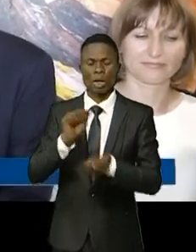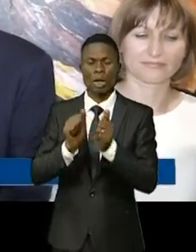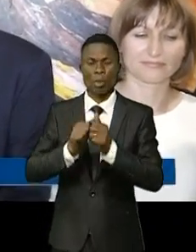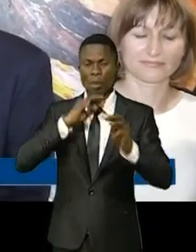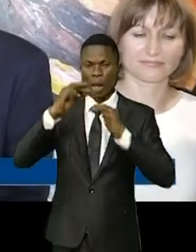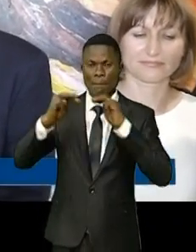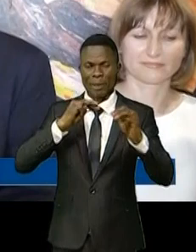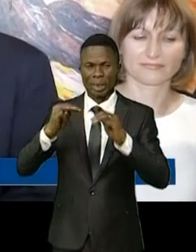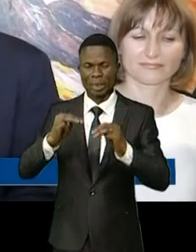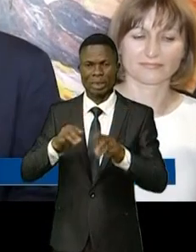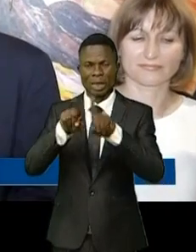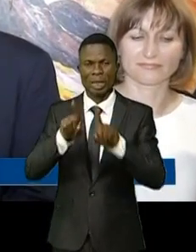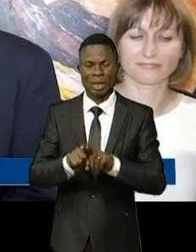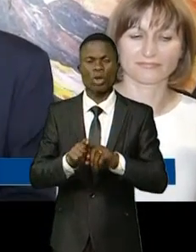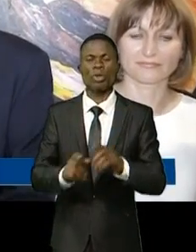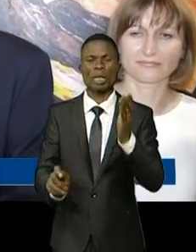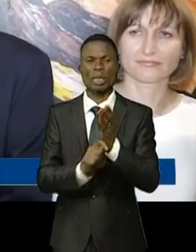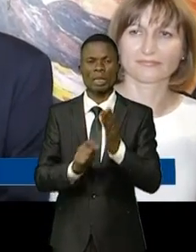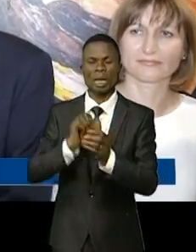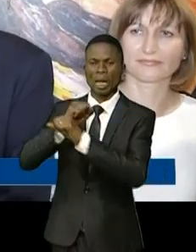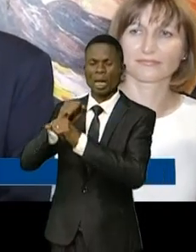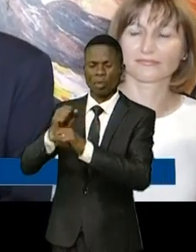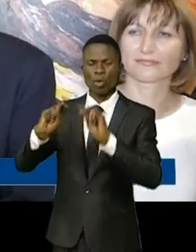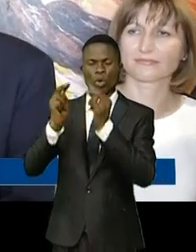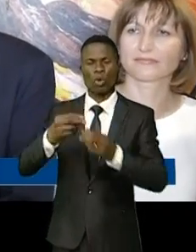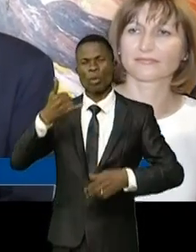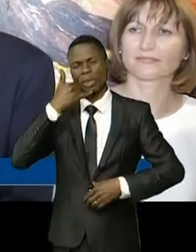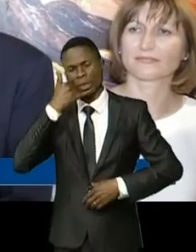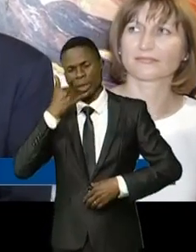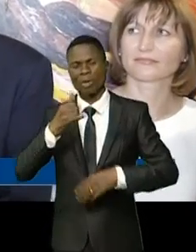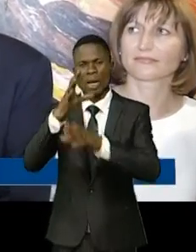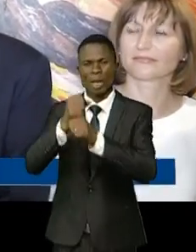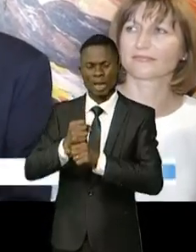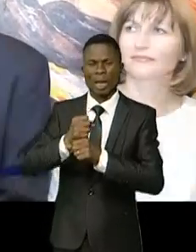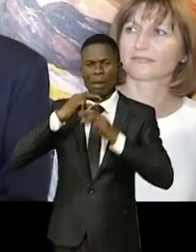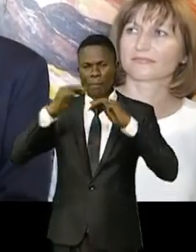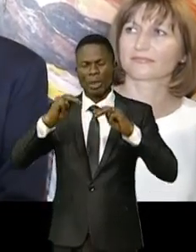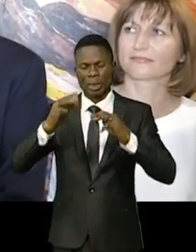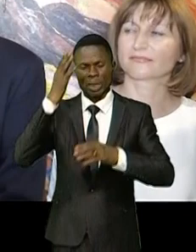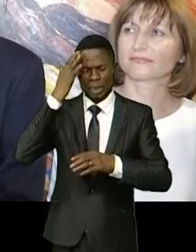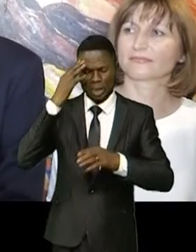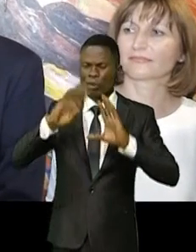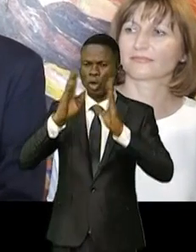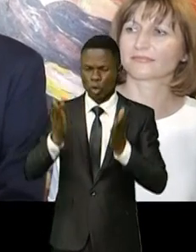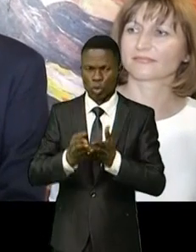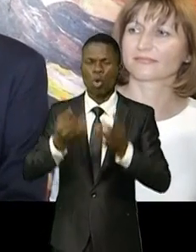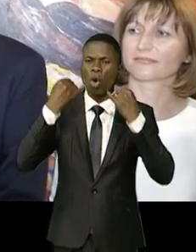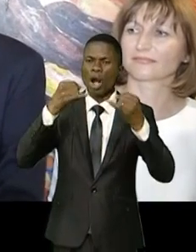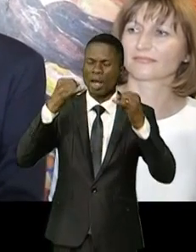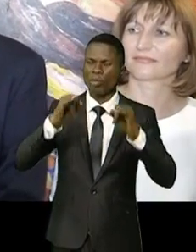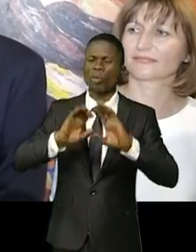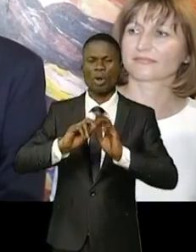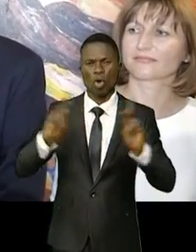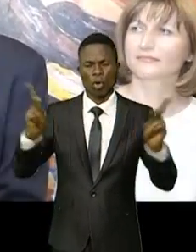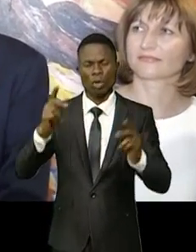internationale par protéger les réseaux pour la réception des messages et assurer que tous les messages internationaux